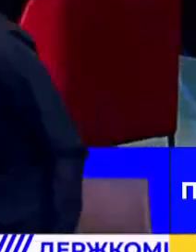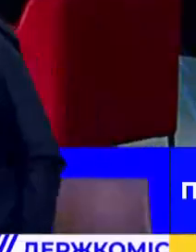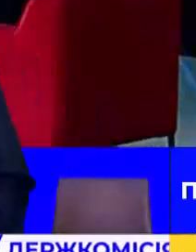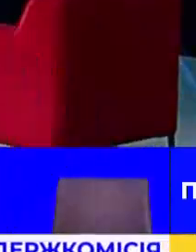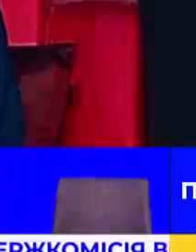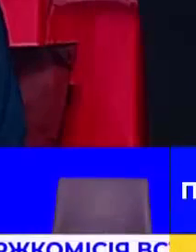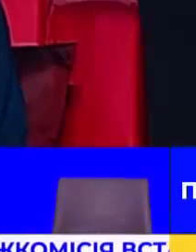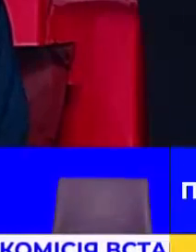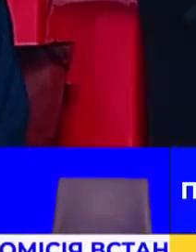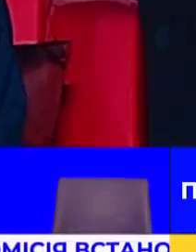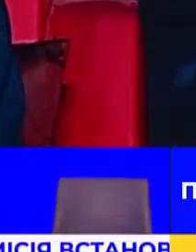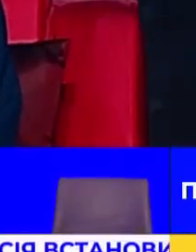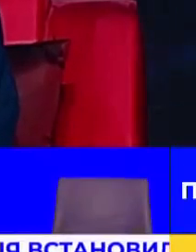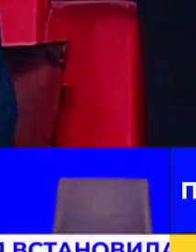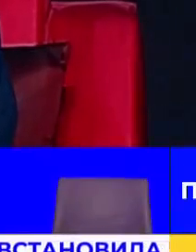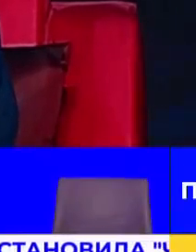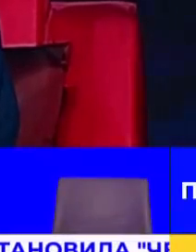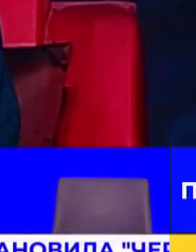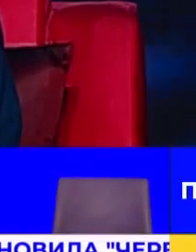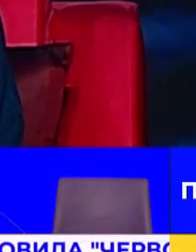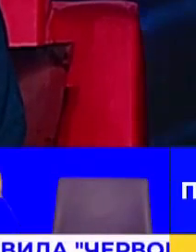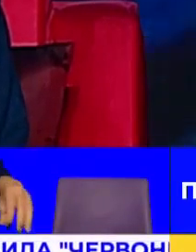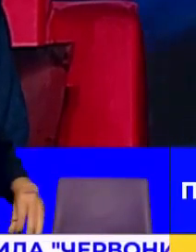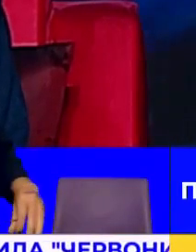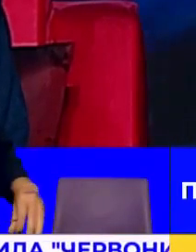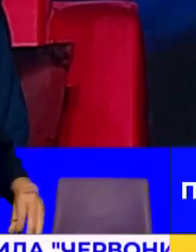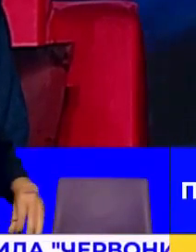нагальне, шановні друзі. З 1 листопада